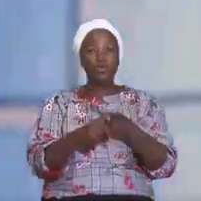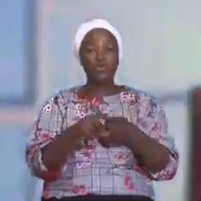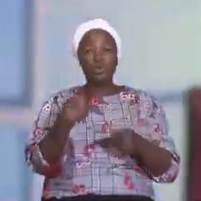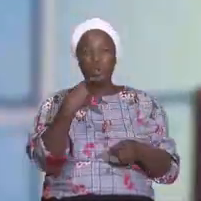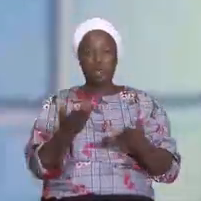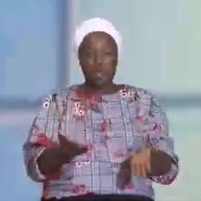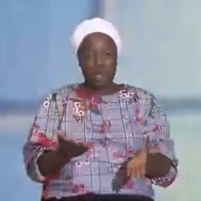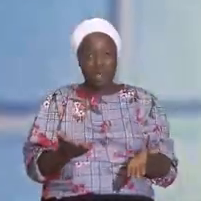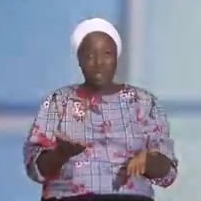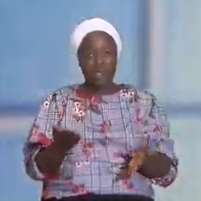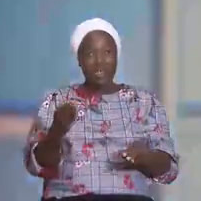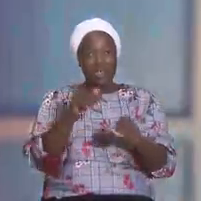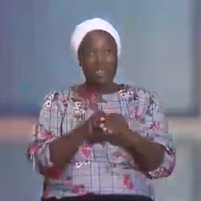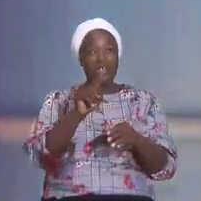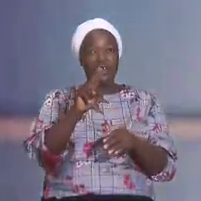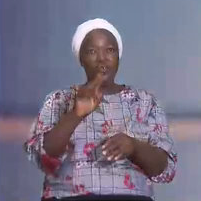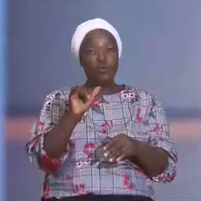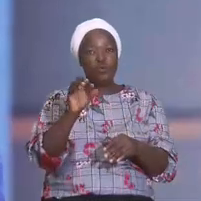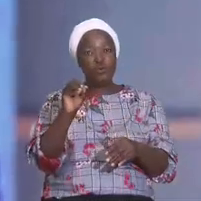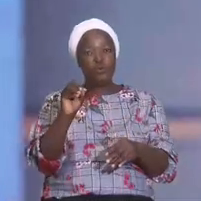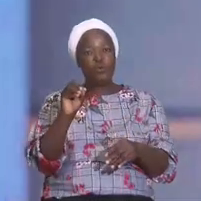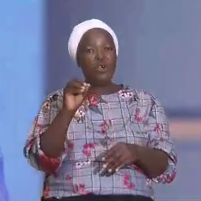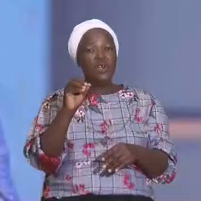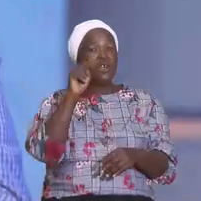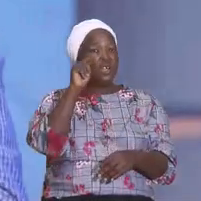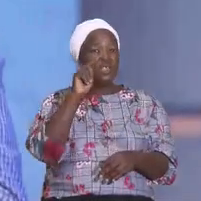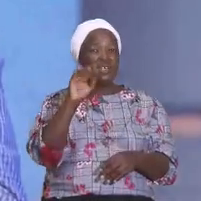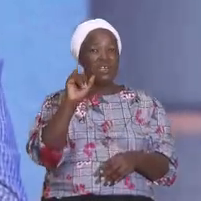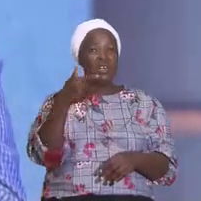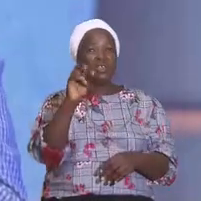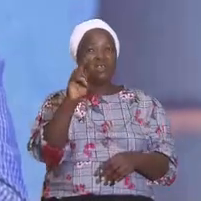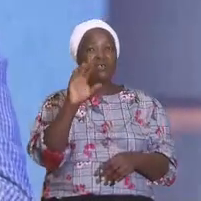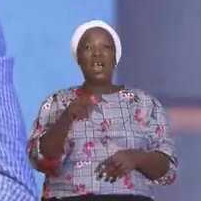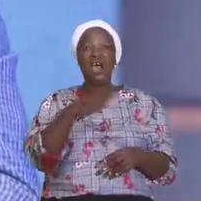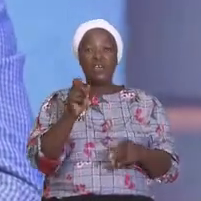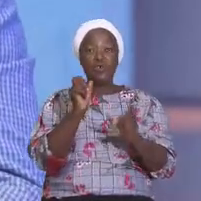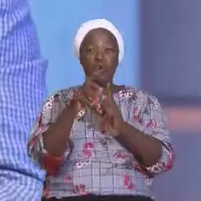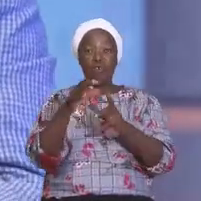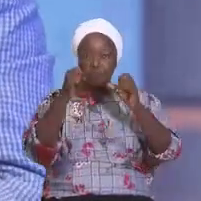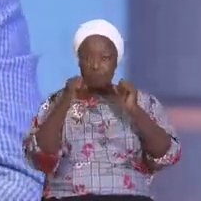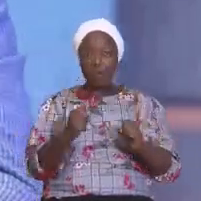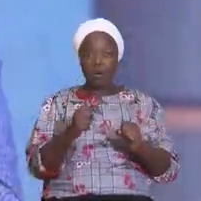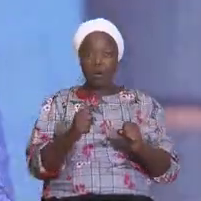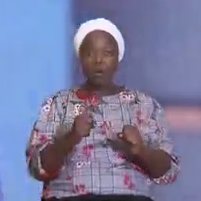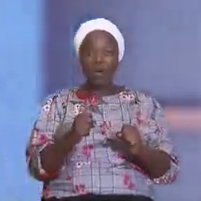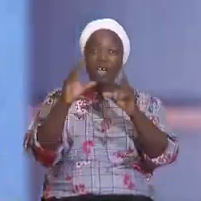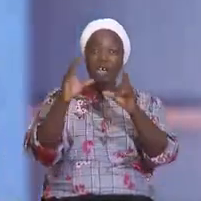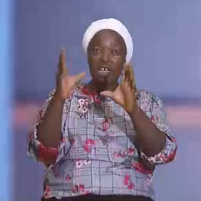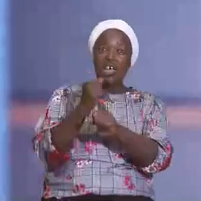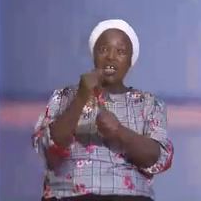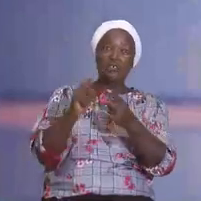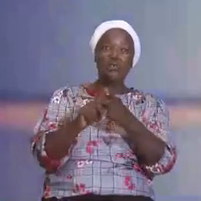nous a donné le moyen. Nous parlons ici à Uyo, au Nigeria. Et